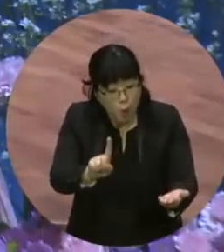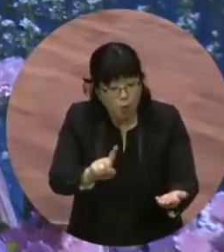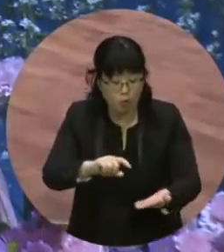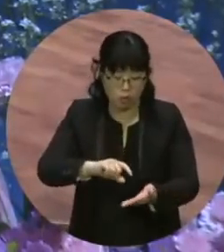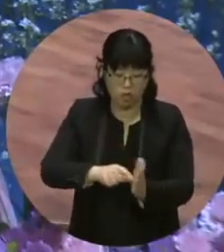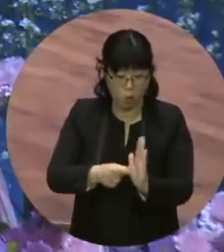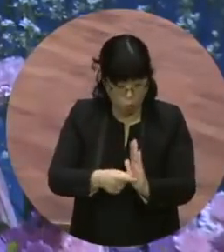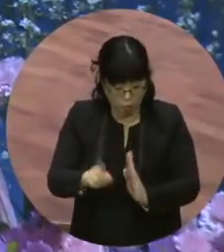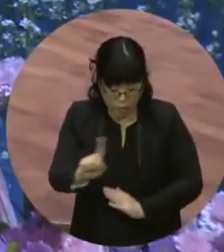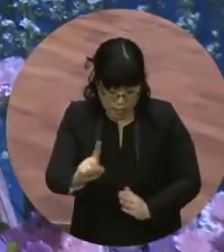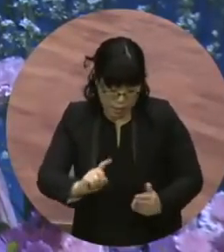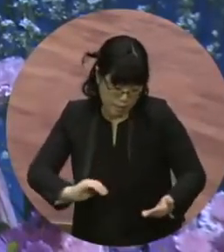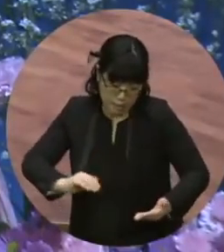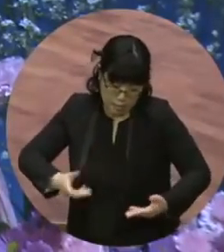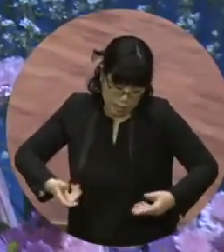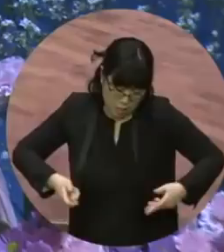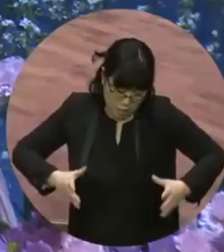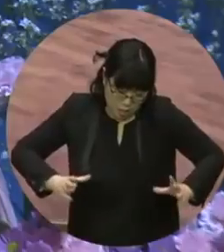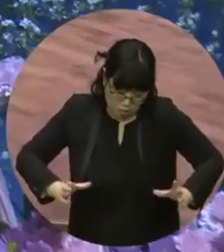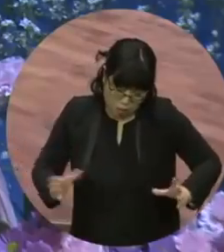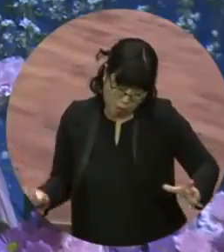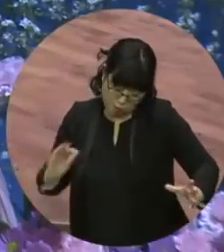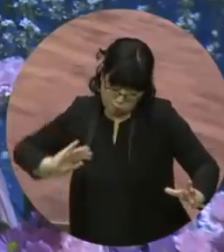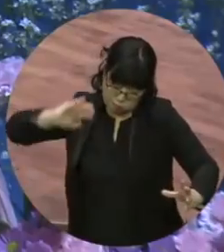믿는 엘사다이 하나님이시.